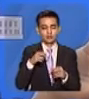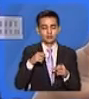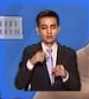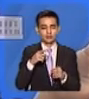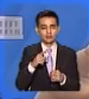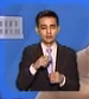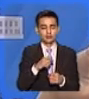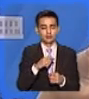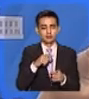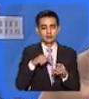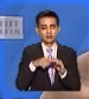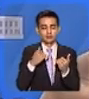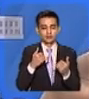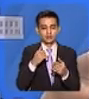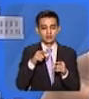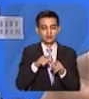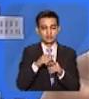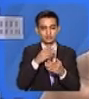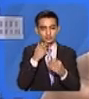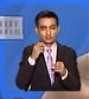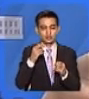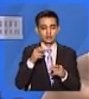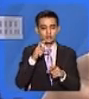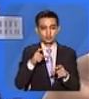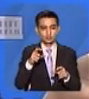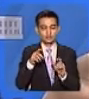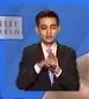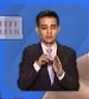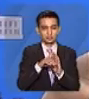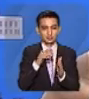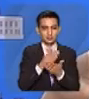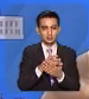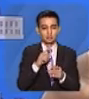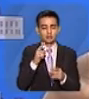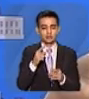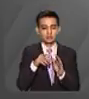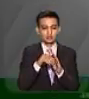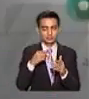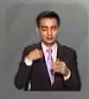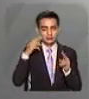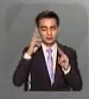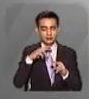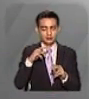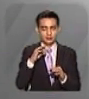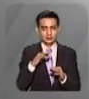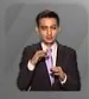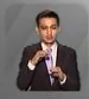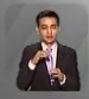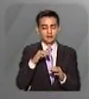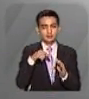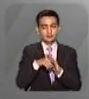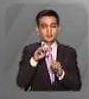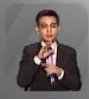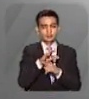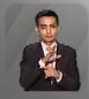практически нет. Вот, как-то людей подбирают, я иногда не знаю, по какому принципу. Напомню, что проект приказа выставили